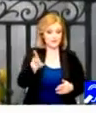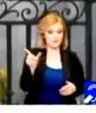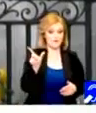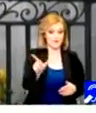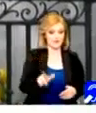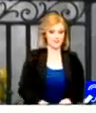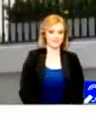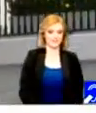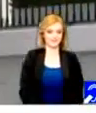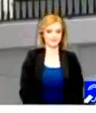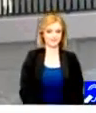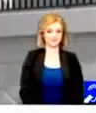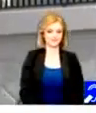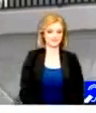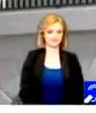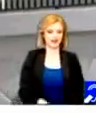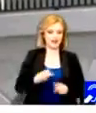bunny to come with us.